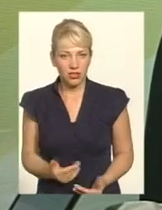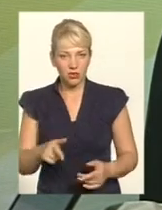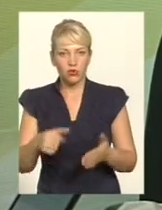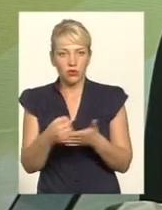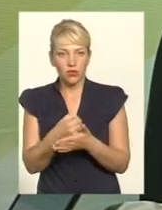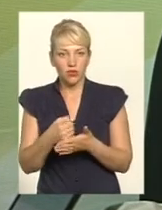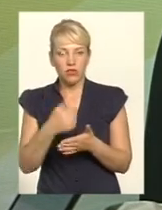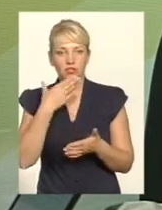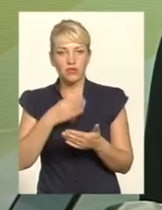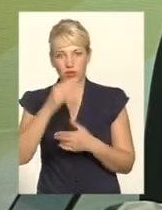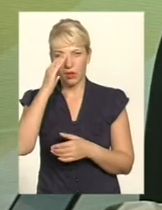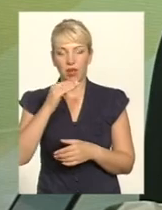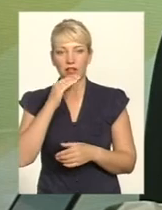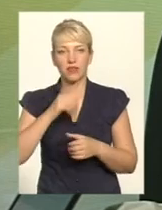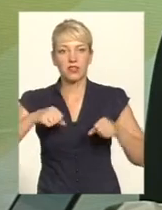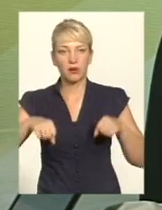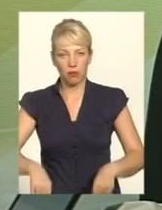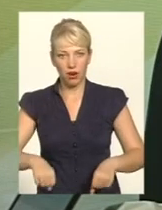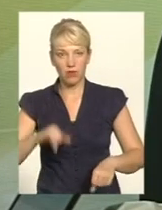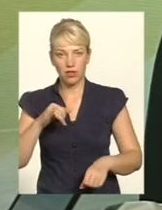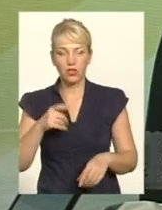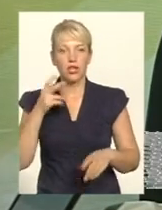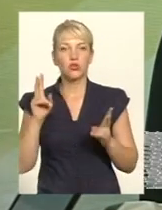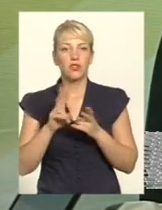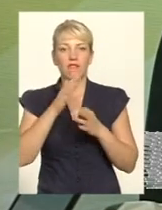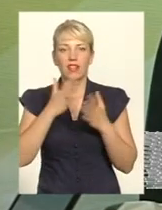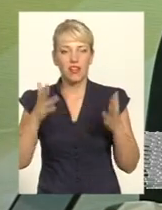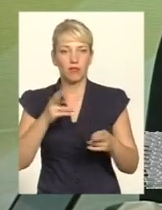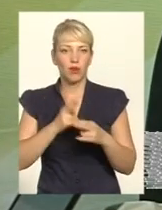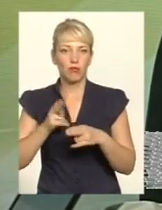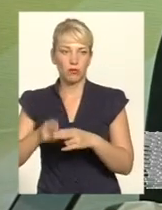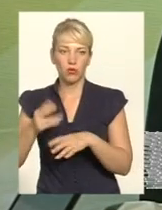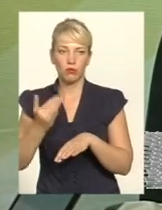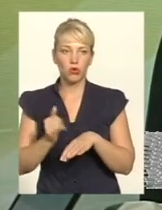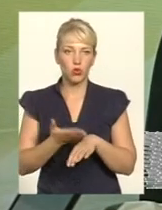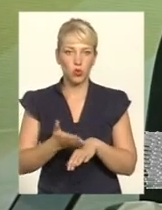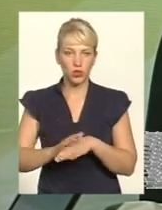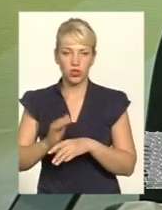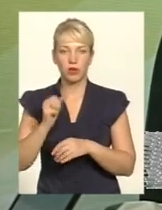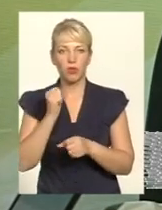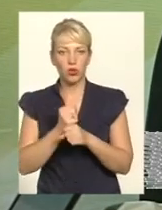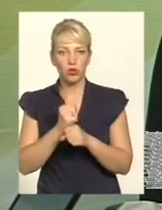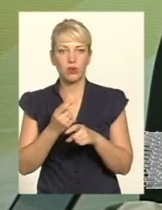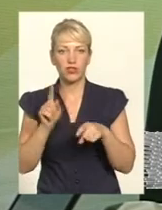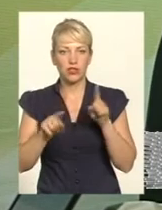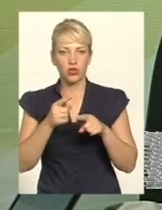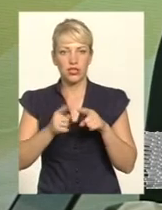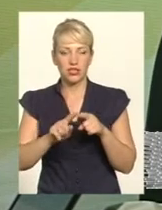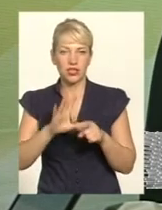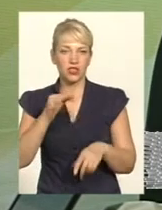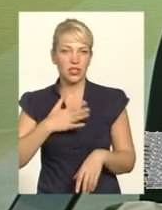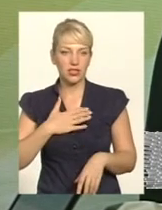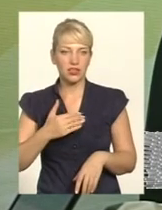своїх батьківських прав. І вони стикаються з великими перепонами і труднощами. Іноді вони роблять це через якийсь принцип,